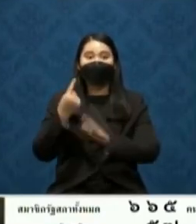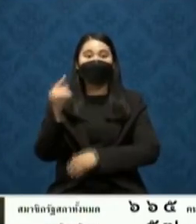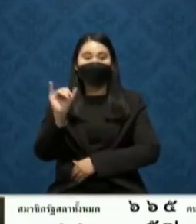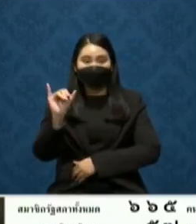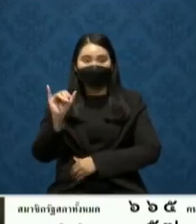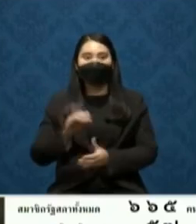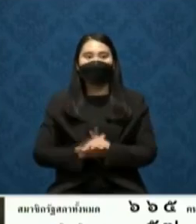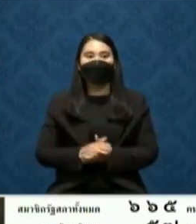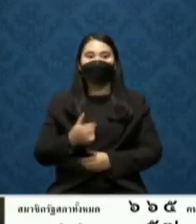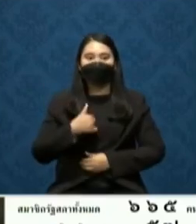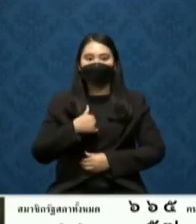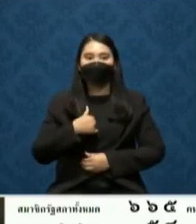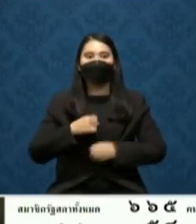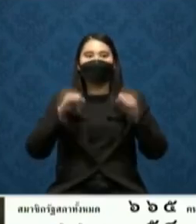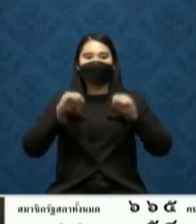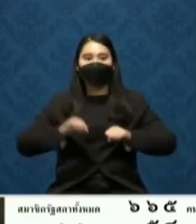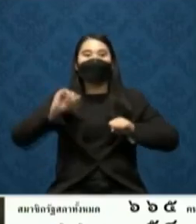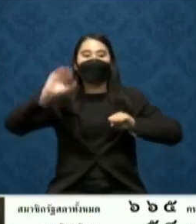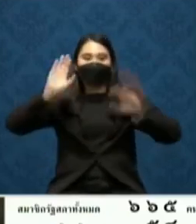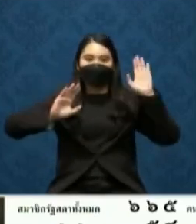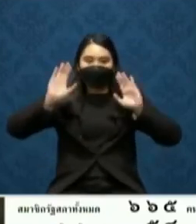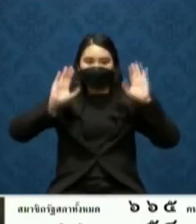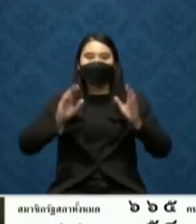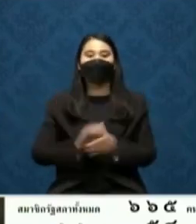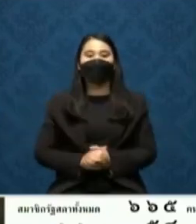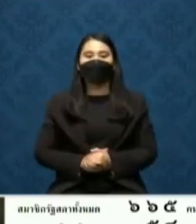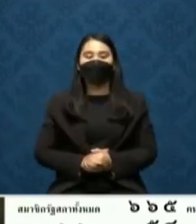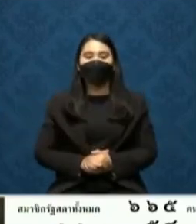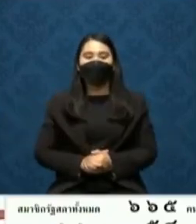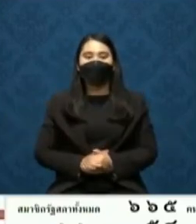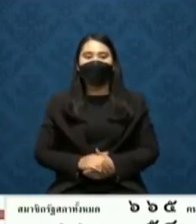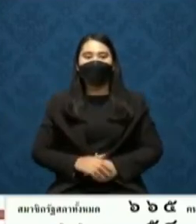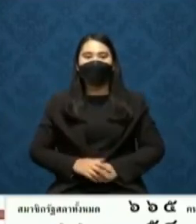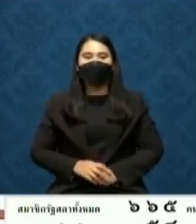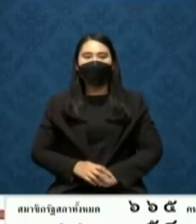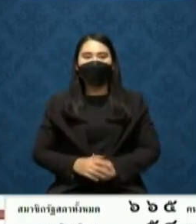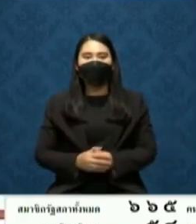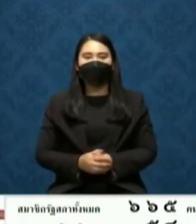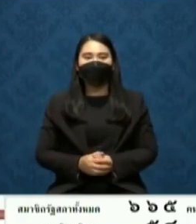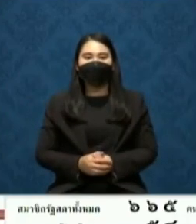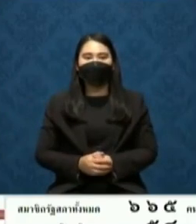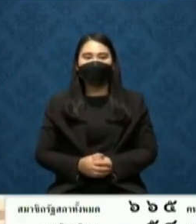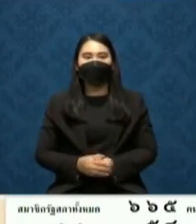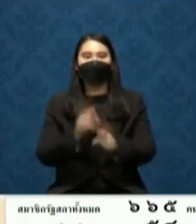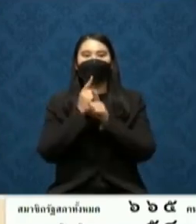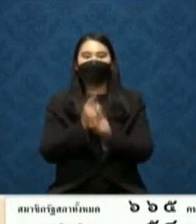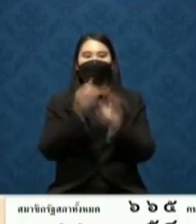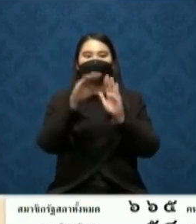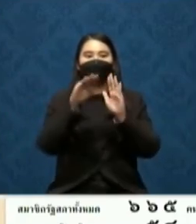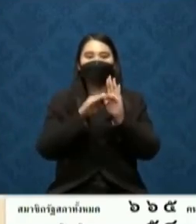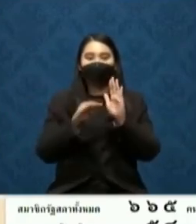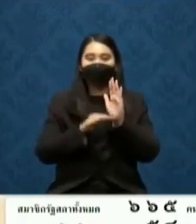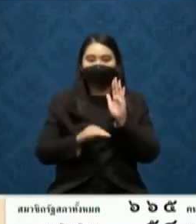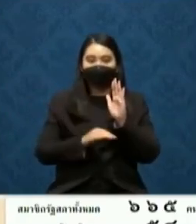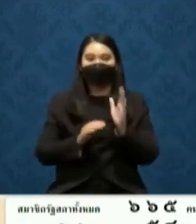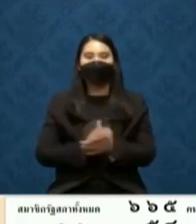ะฮะผมว่ามันโทษกับเหมือนคนเลือดกำลังจะไปลมกำลังจะมามันก็3วันดี4วันไข้อ่ะนะ